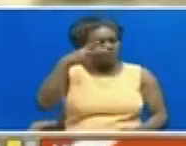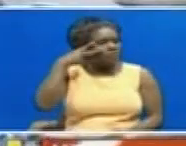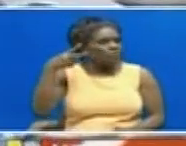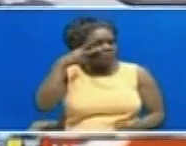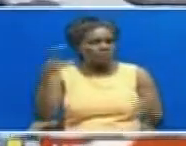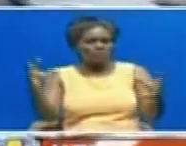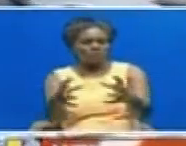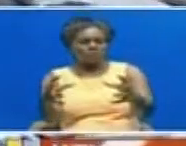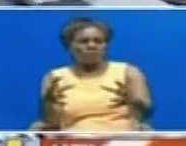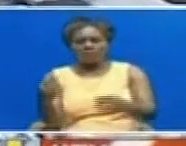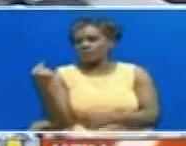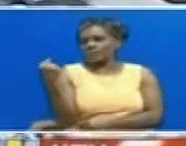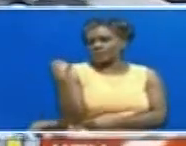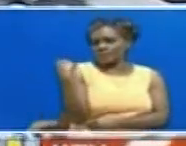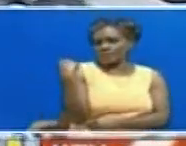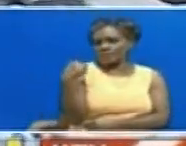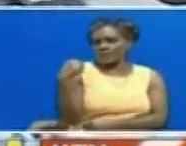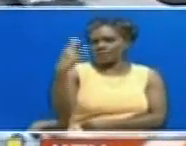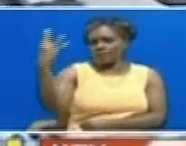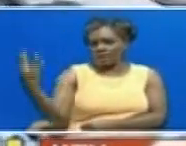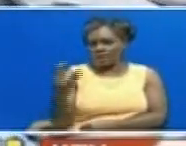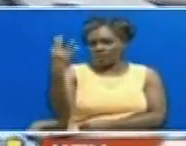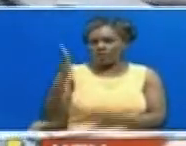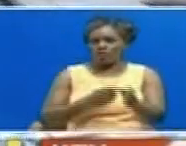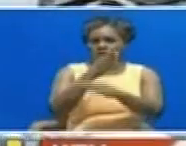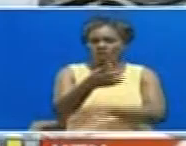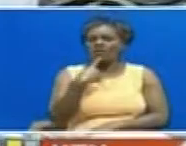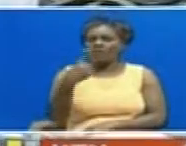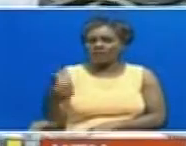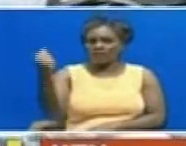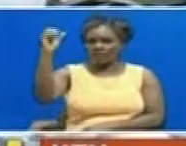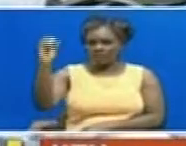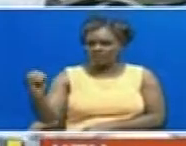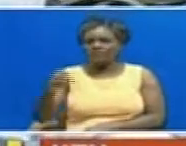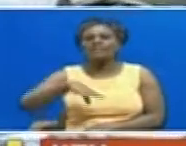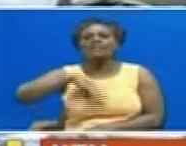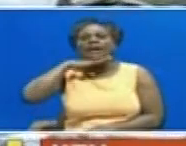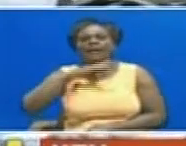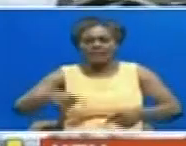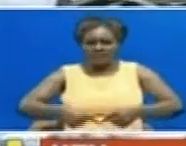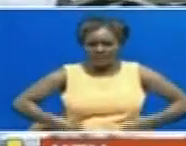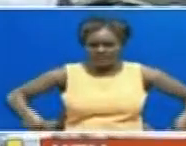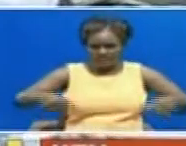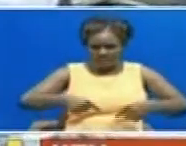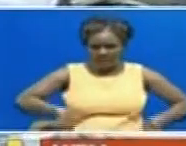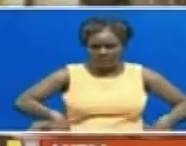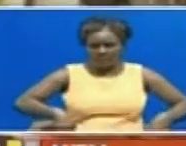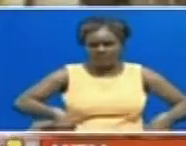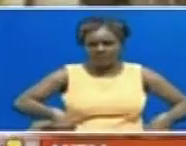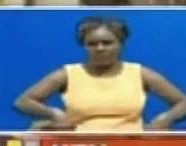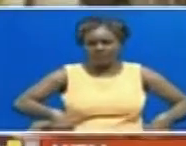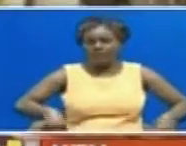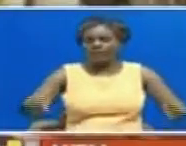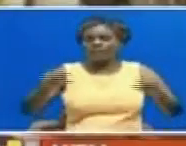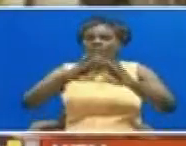group. Ni hivi majuzi tu mwezi wa Aprili ambapo zaidi ya watu 150 waliuawa kule Garissa kufuatia shambulizi la magaidi.